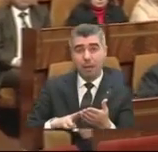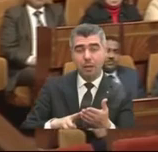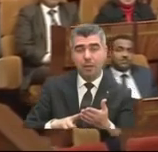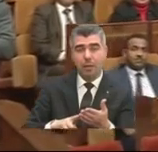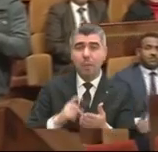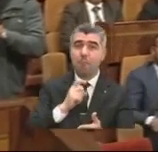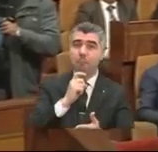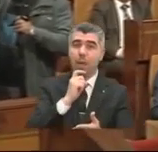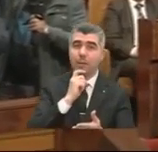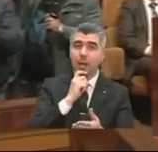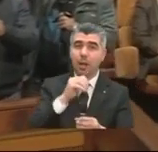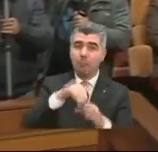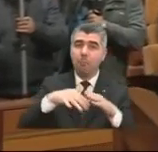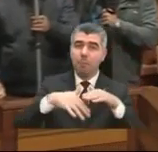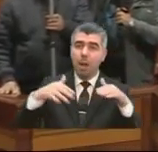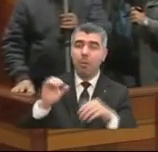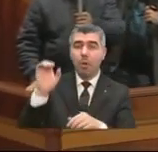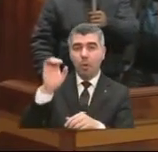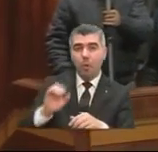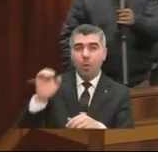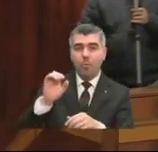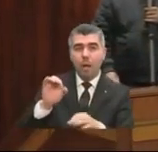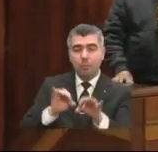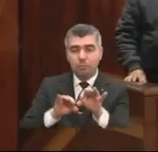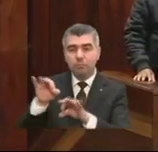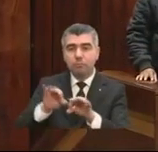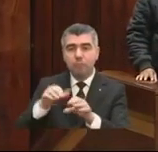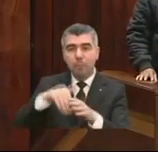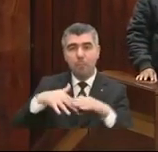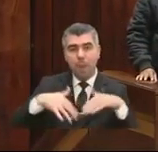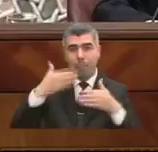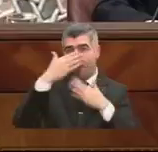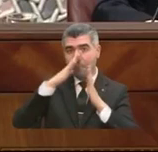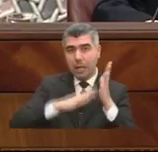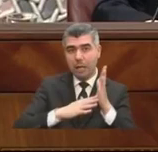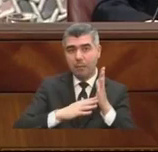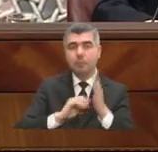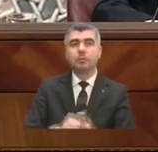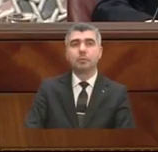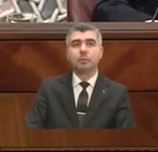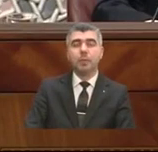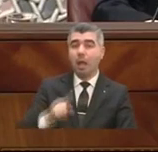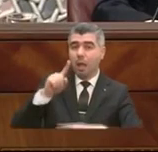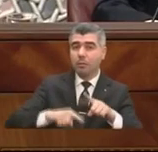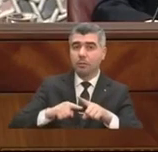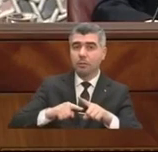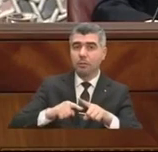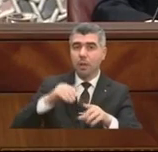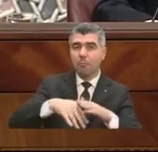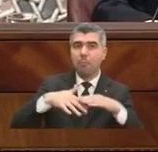يزال البرلمان الأوروبي شريكاً استراتيجياً للبرلمان المغربي؟ يرفض البرلمان